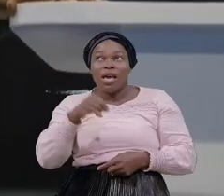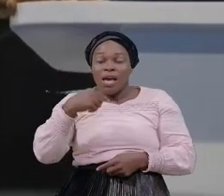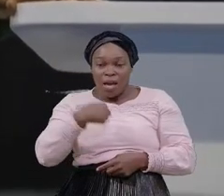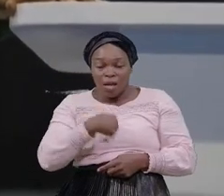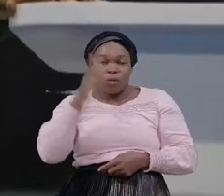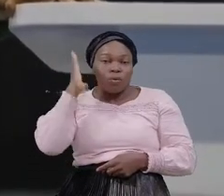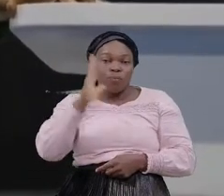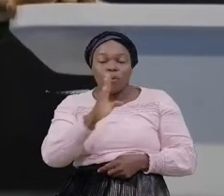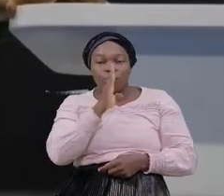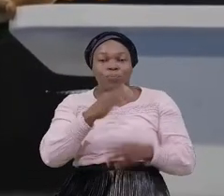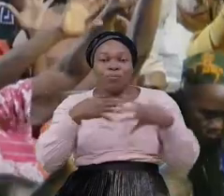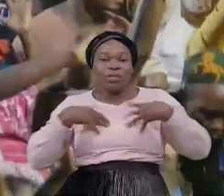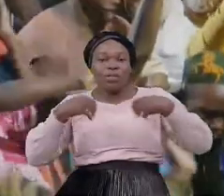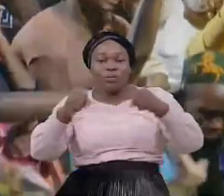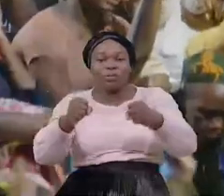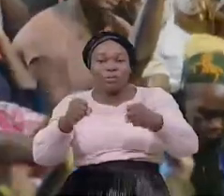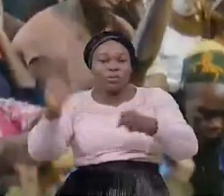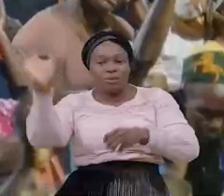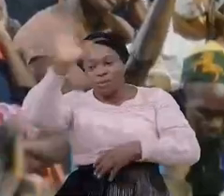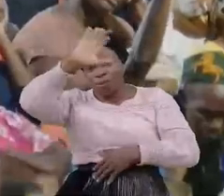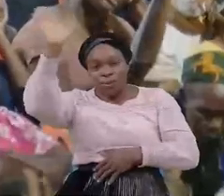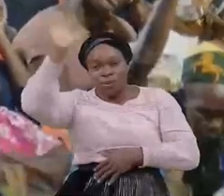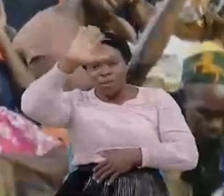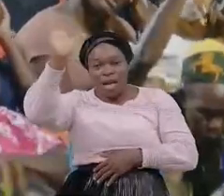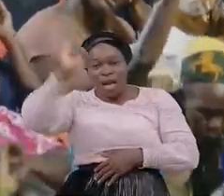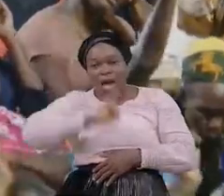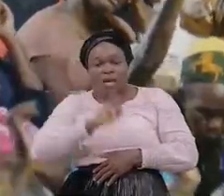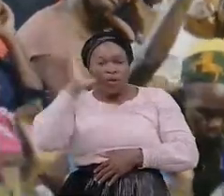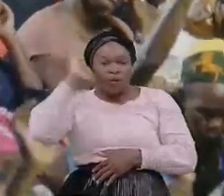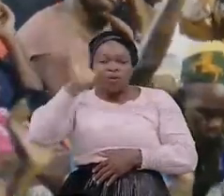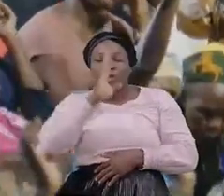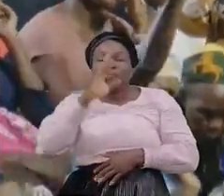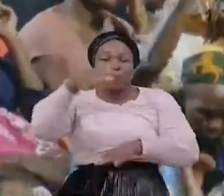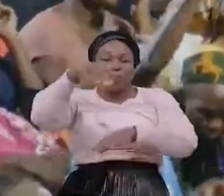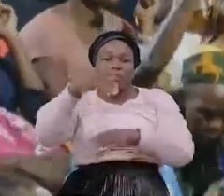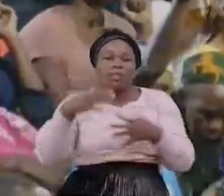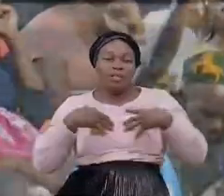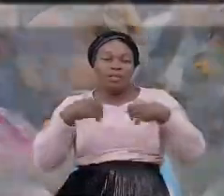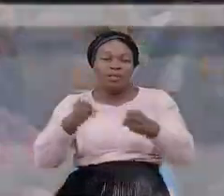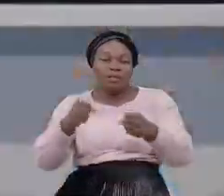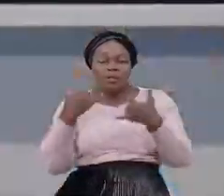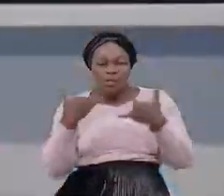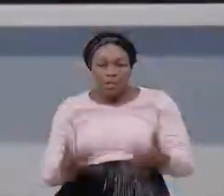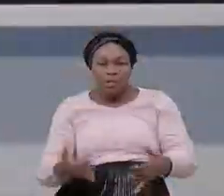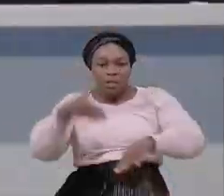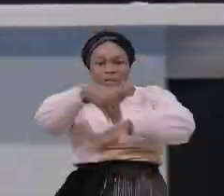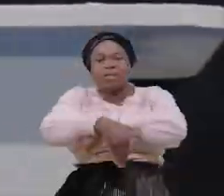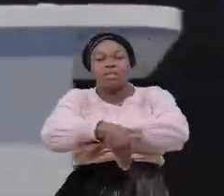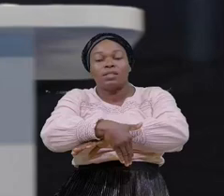êtes-vous? Ce soir, je dis ce soir, dès qu'il vient,